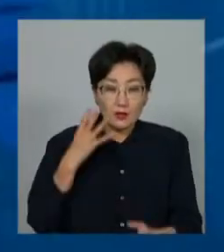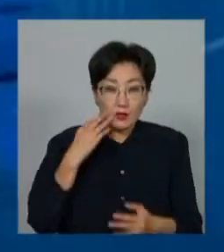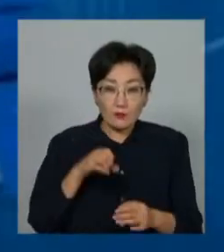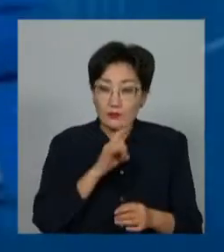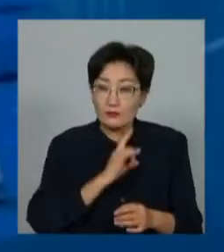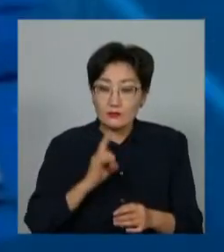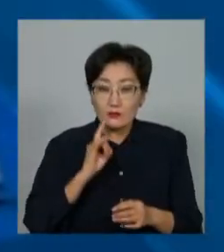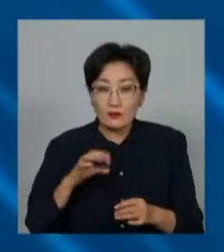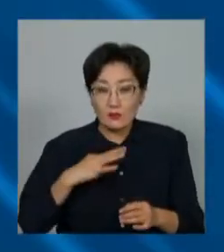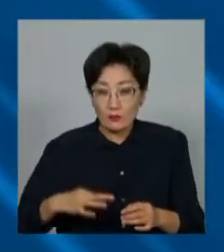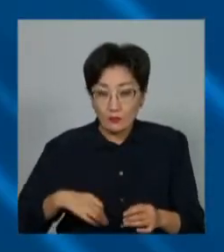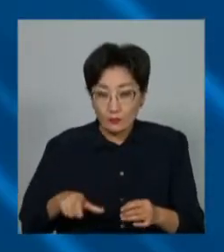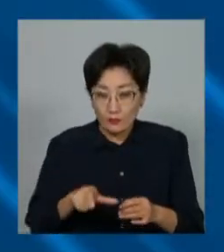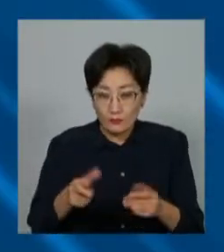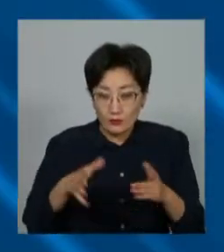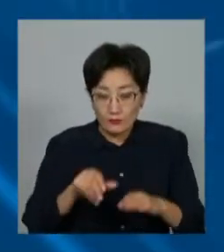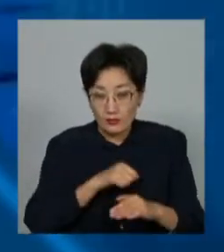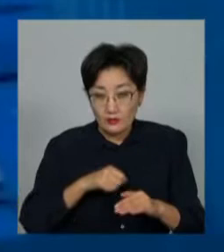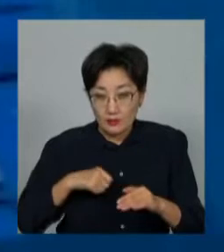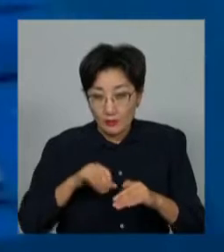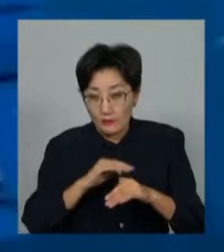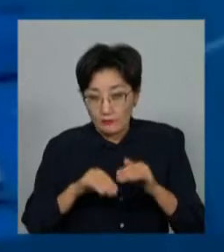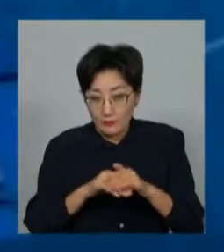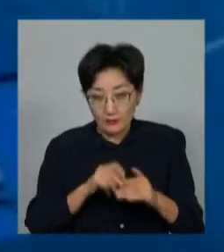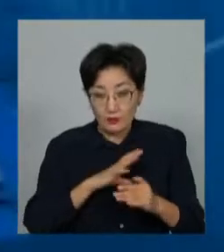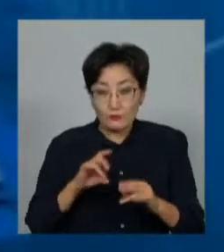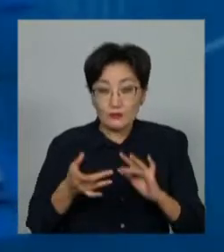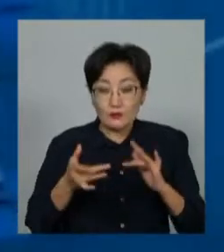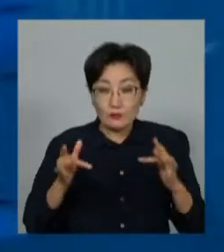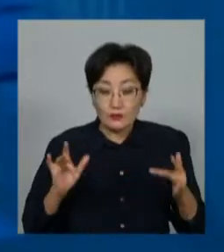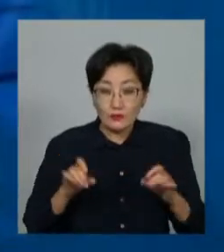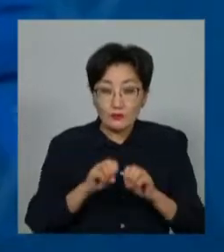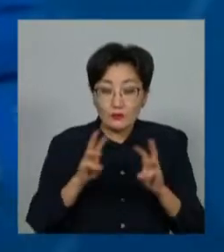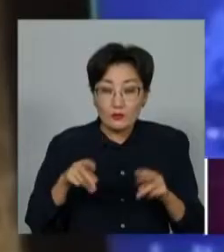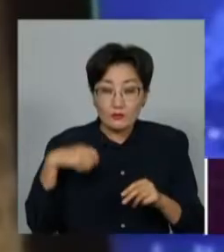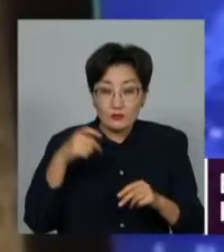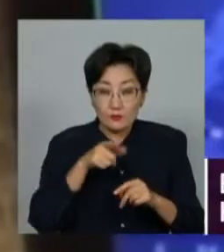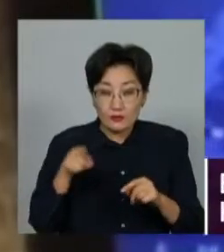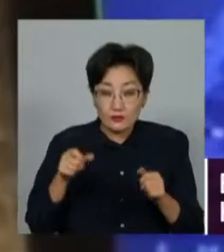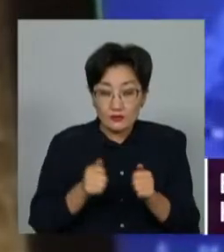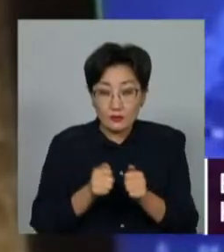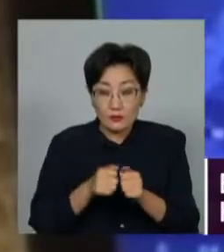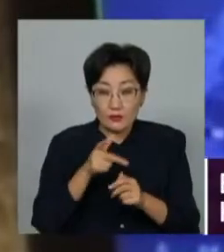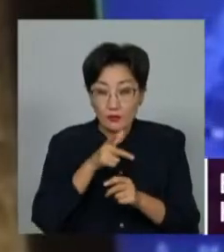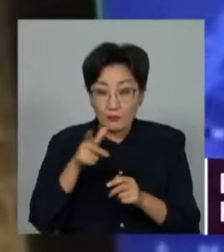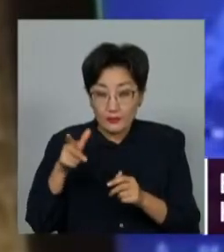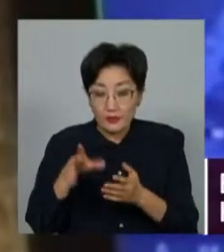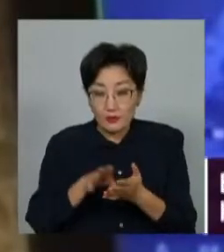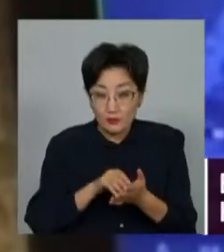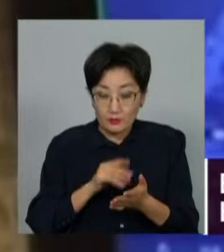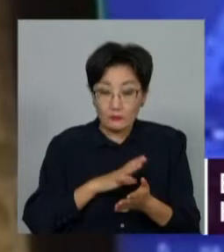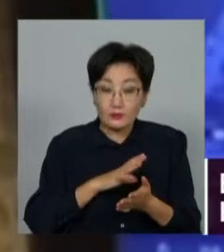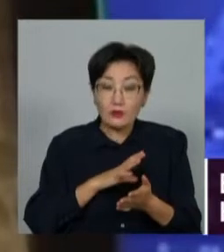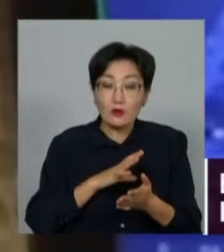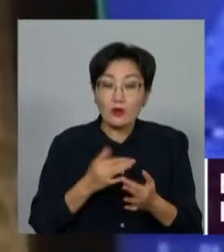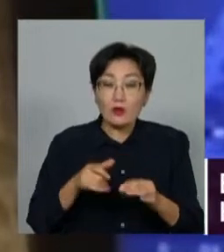Алматылық әйел баласын тас жолға тастап кетіп, өзі тасада тығылып тұрған. Әлеуметтік желілерде тараған видео сол маңдағы бейнебақылау камераларының біріне жазылып